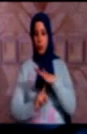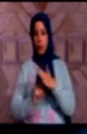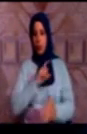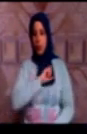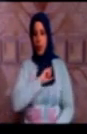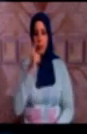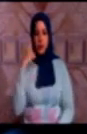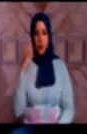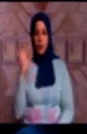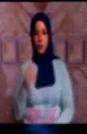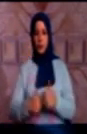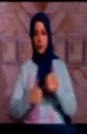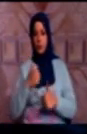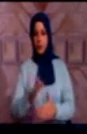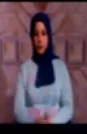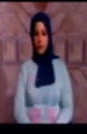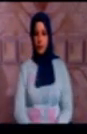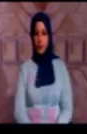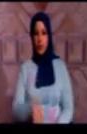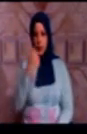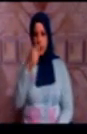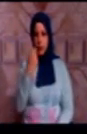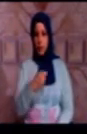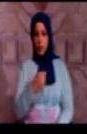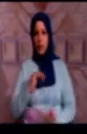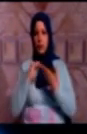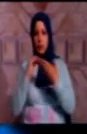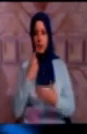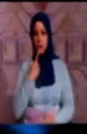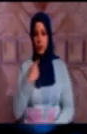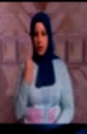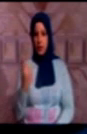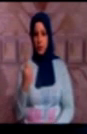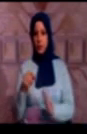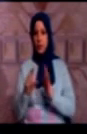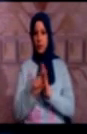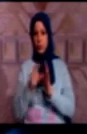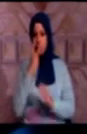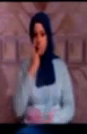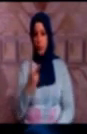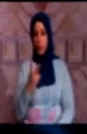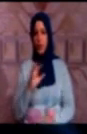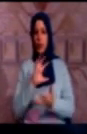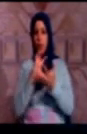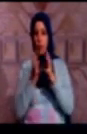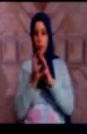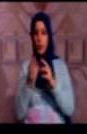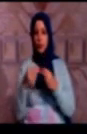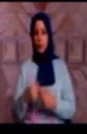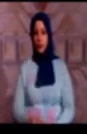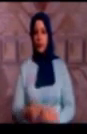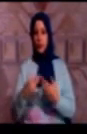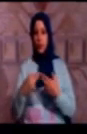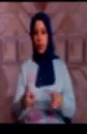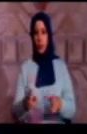وبالتالي هو المفروض عندك كتابه الرغبات بيراعي قواعد القبول الجغرافي اي